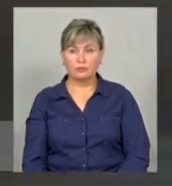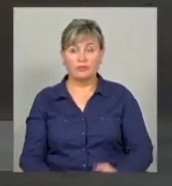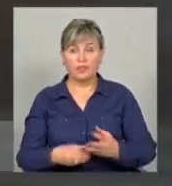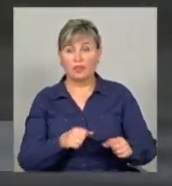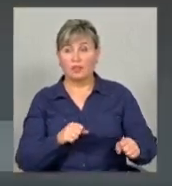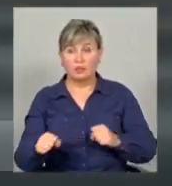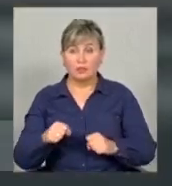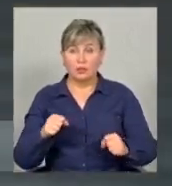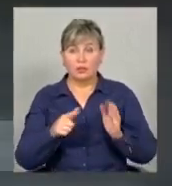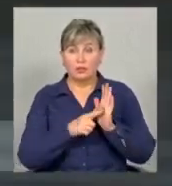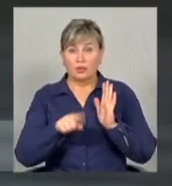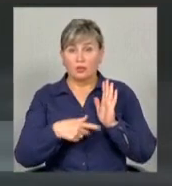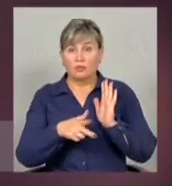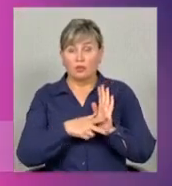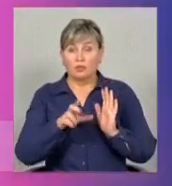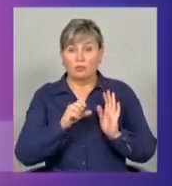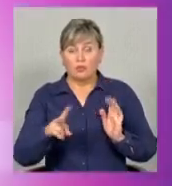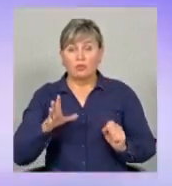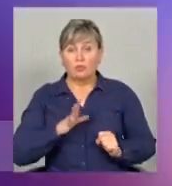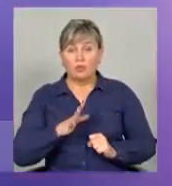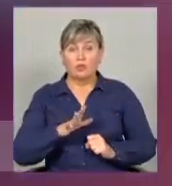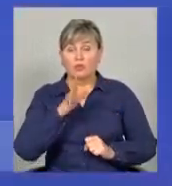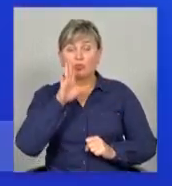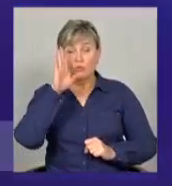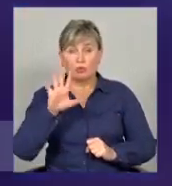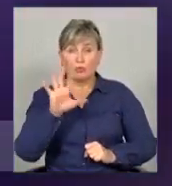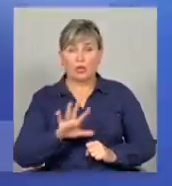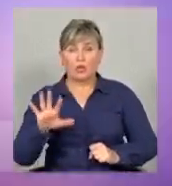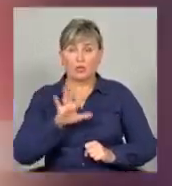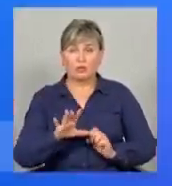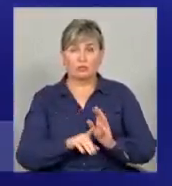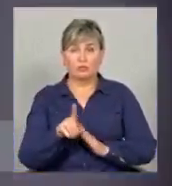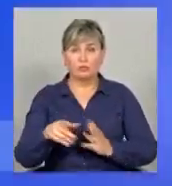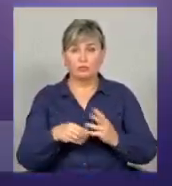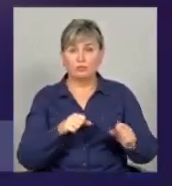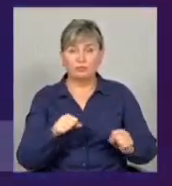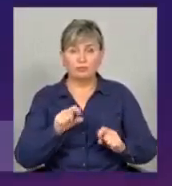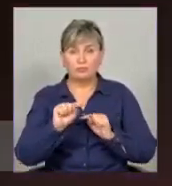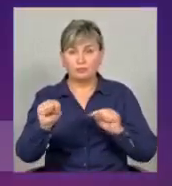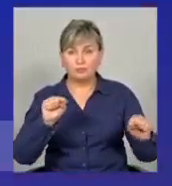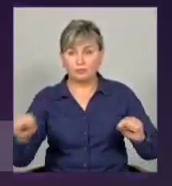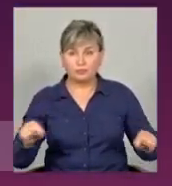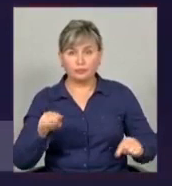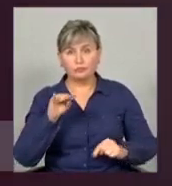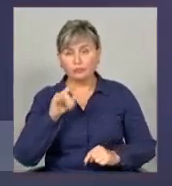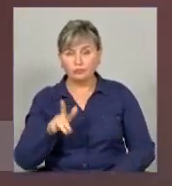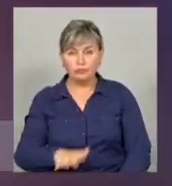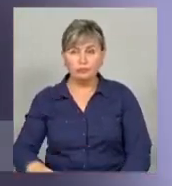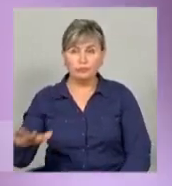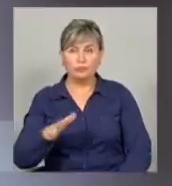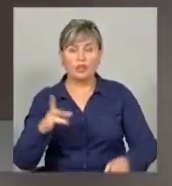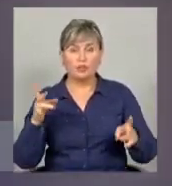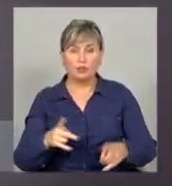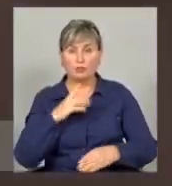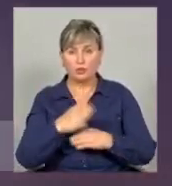Землетрясение магнитудой 7,8 баллов произошло в 5:00 утра. Трясти начало сразу в нескольких провинциях на юго-востоке страны. Пострадали